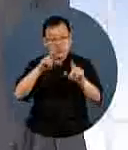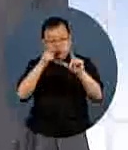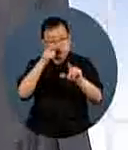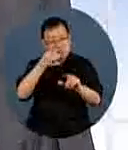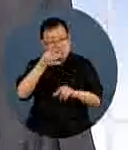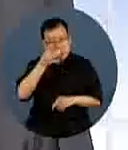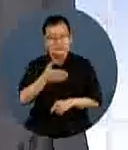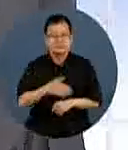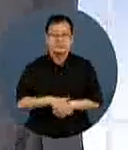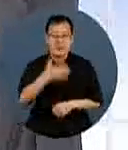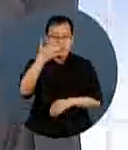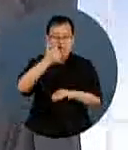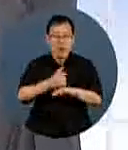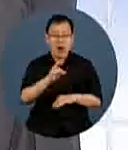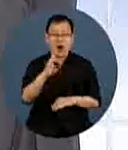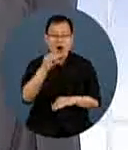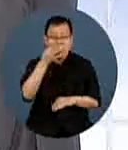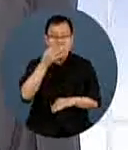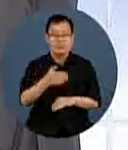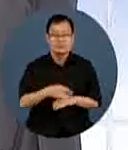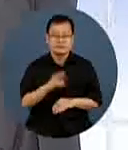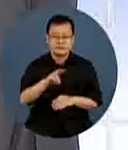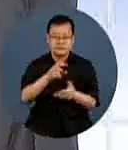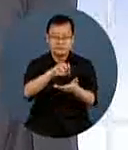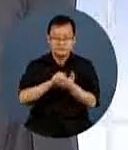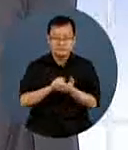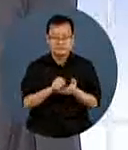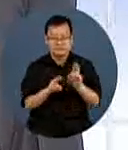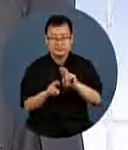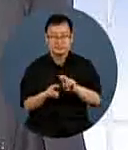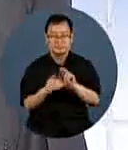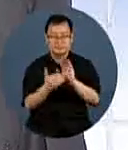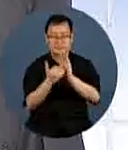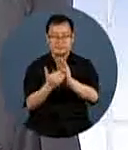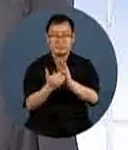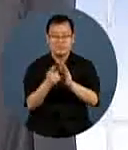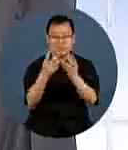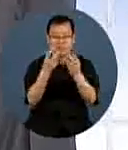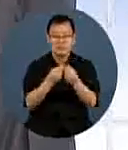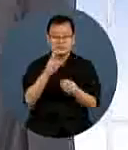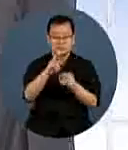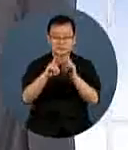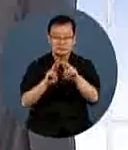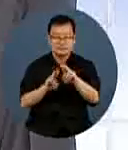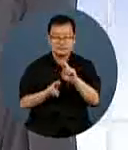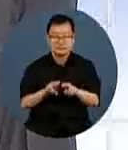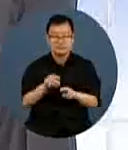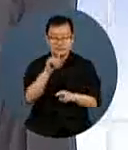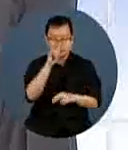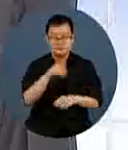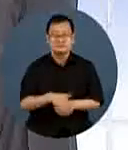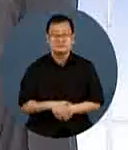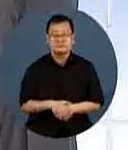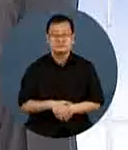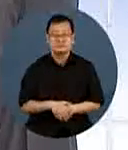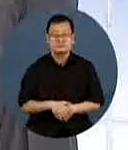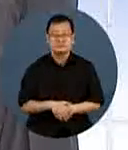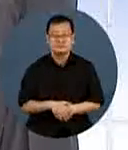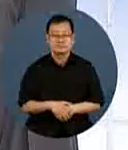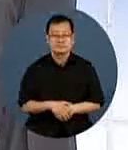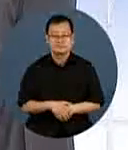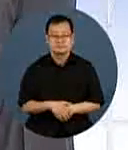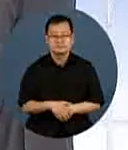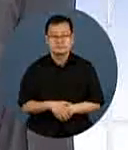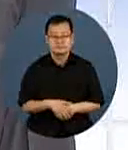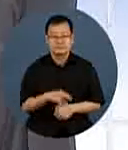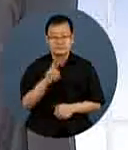마지막에 한다고 보여드린다면, 이제 따내고, 여기를 막고, 뭐, 네. 예를 들어서 이런 식이었는데요. 그렇죠. 이런 식으로 밀려져 있었는데요.